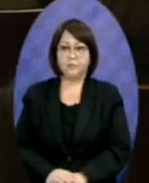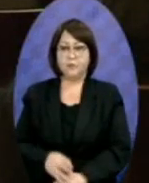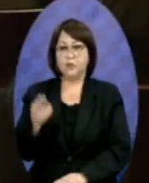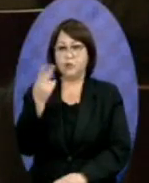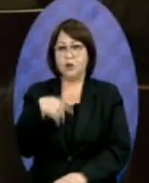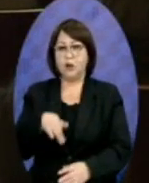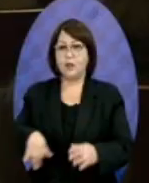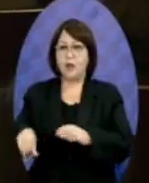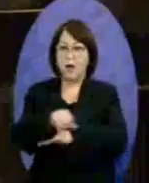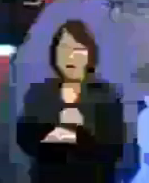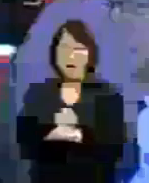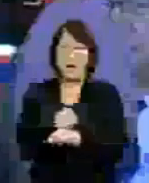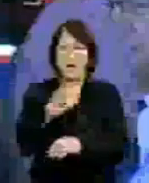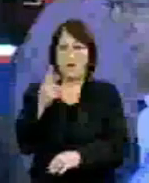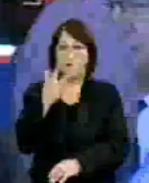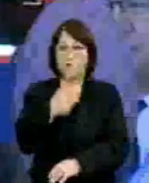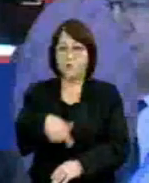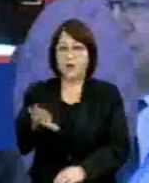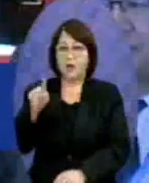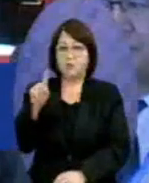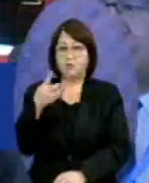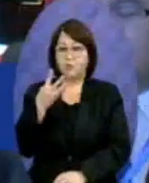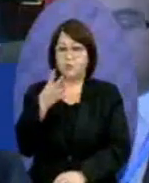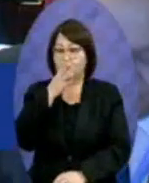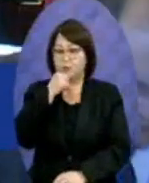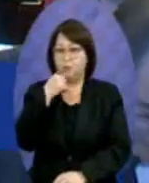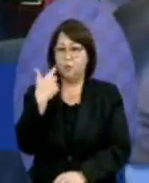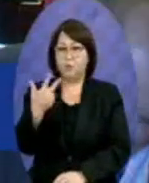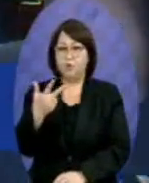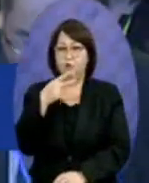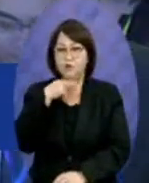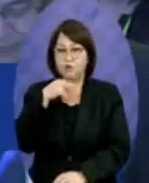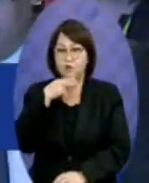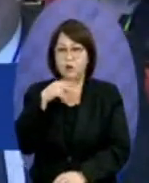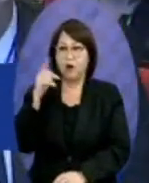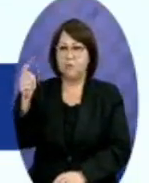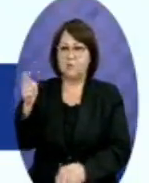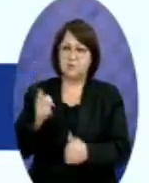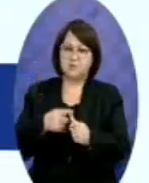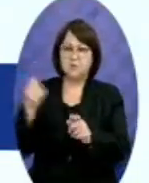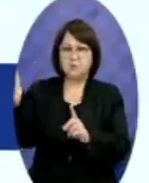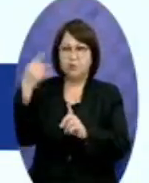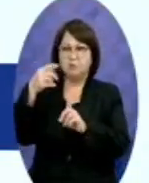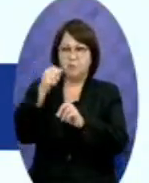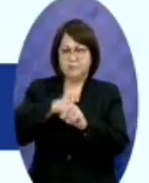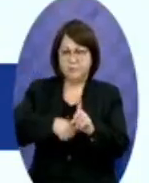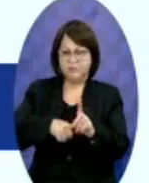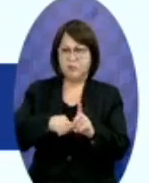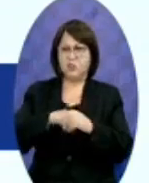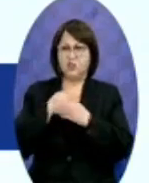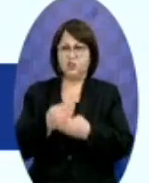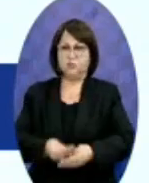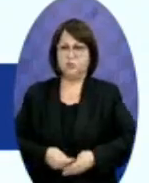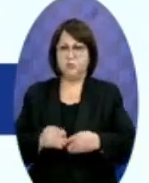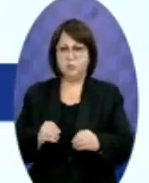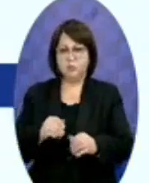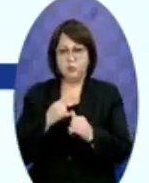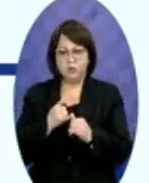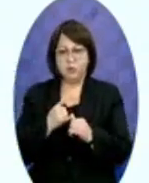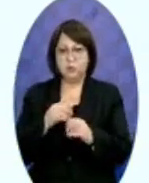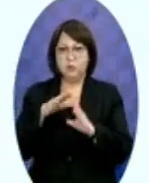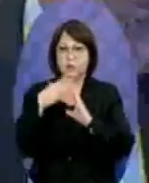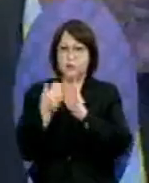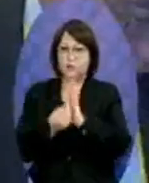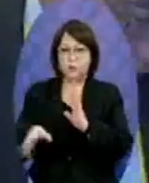Дорнод аймагт энэ онд 13-аас 14 насны 3 охин ураг төрлийн бэлгийн хүчирхийлэлд өртөж жирэмсэн болсон байна. Уг нь гэр орон хүүхдэд